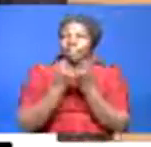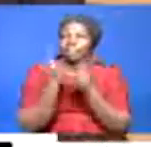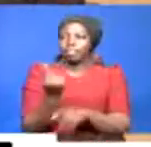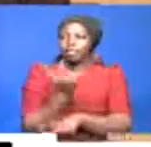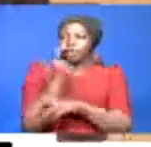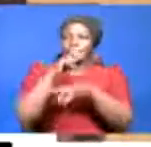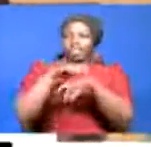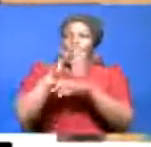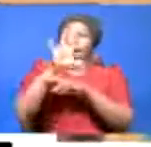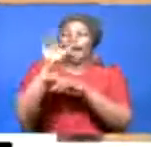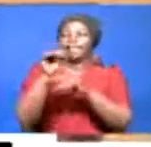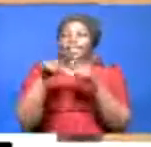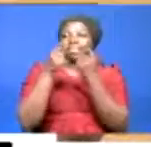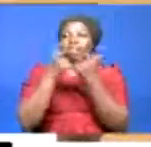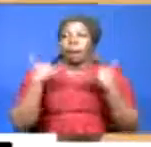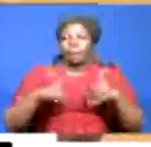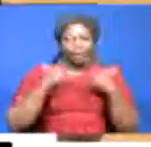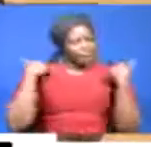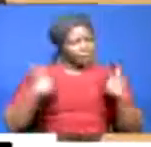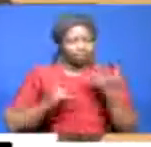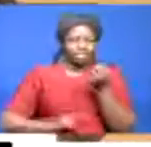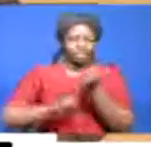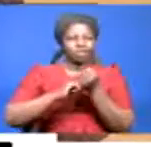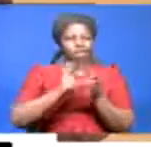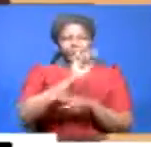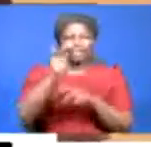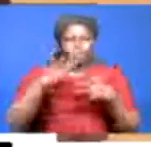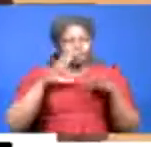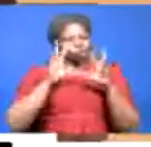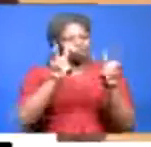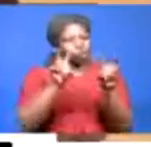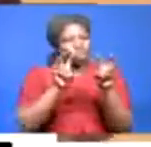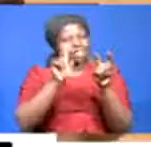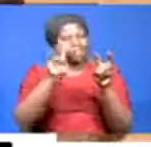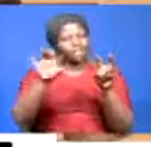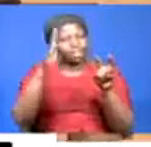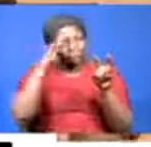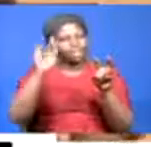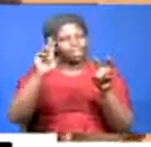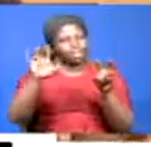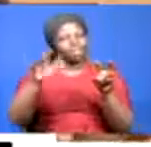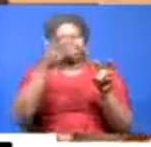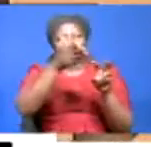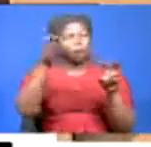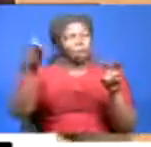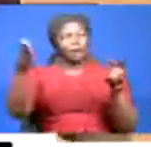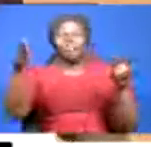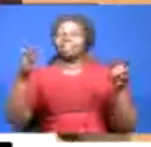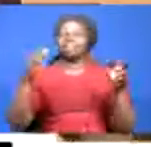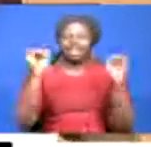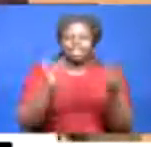kuwa na wa support. Waangalie channel ya KBC. Sababu KBC inashika kila mahali. Na wakiochi wataona tu ball